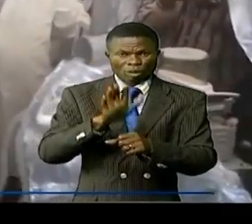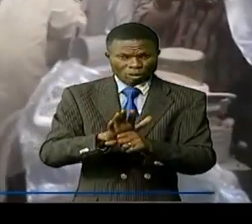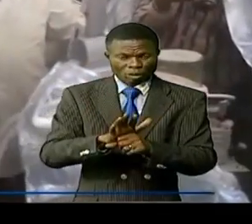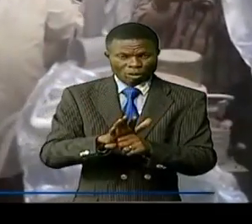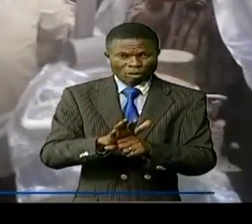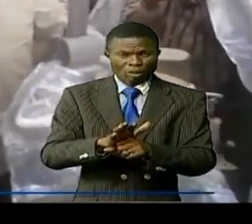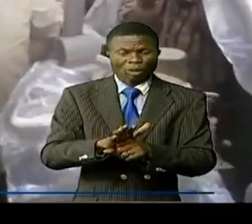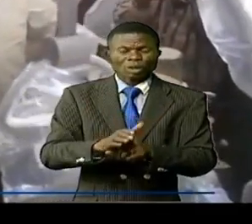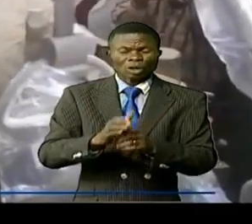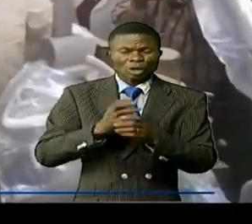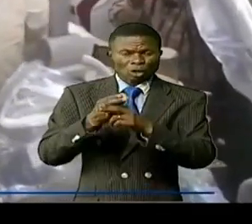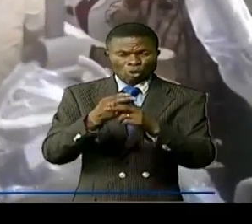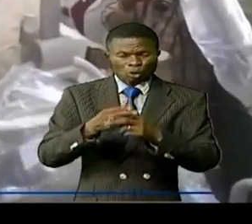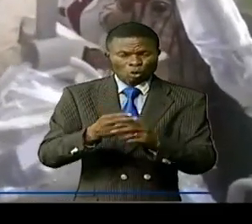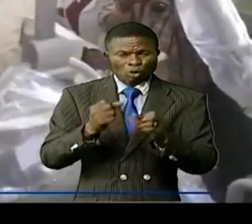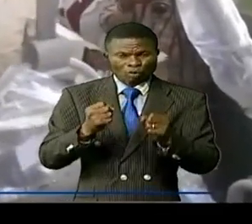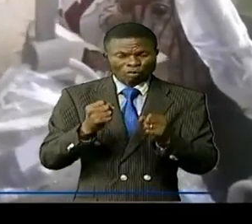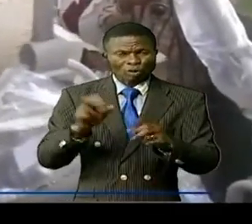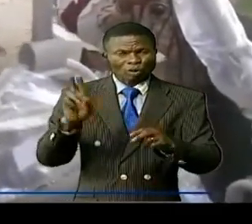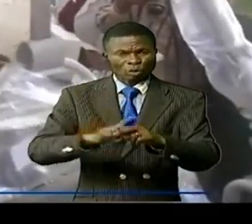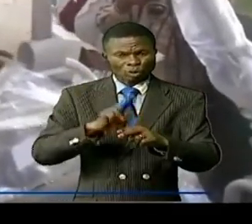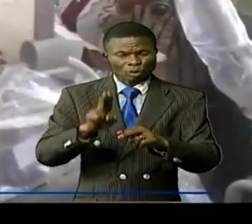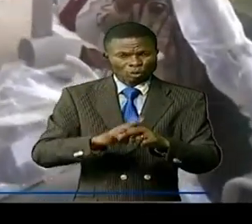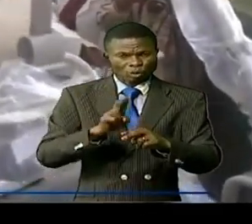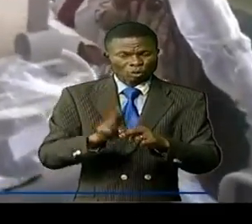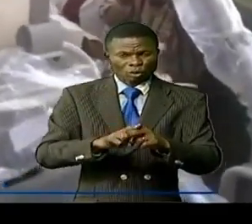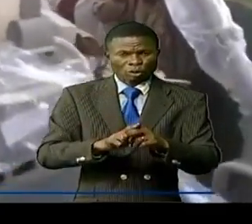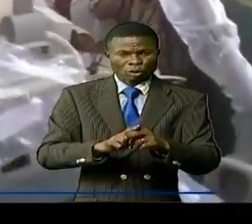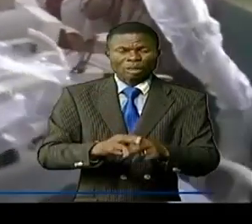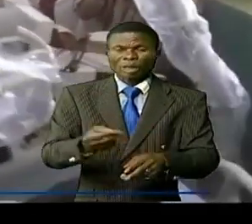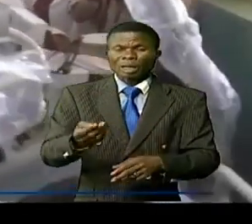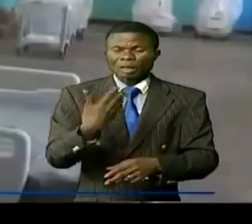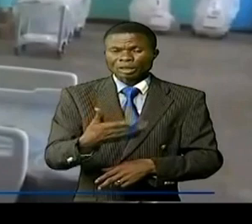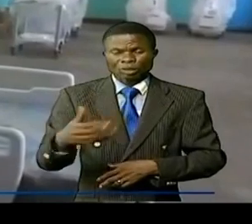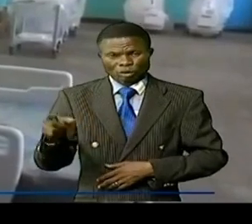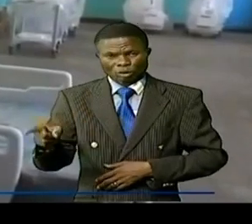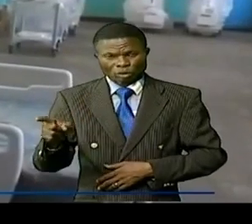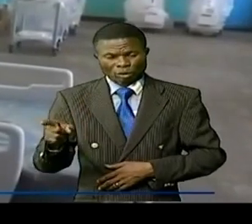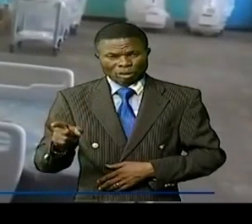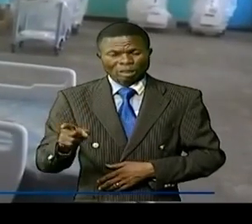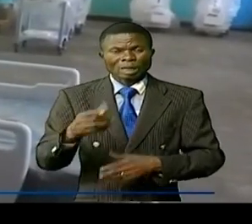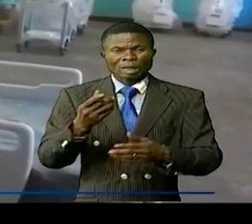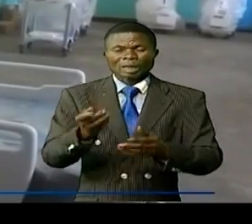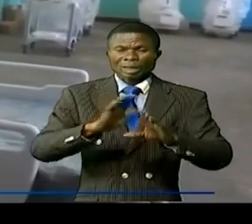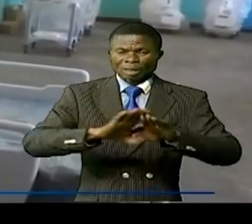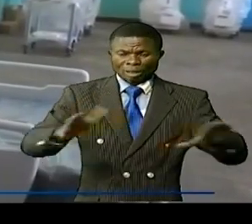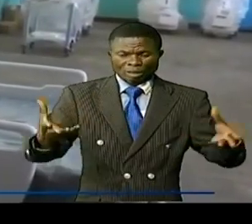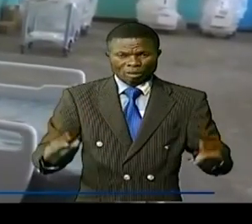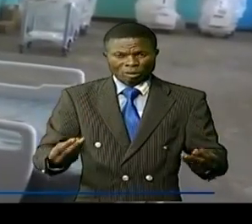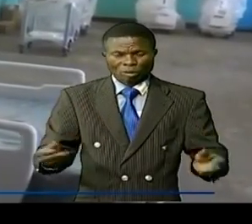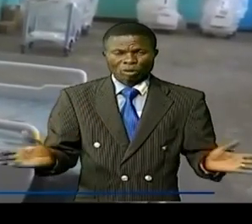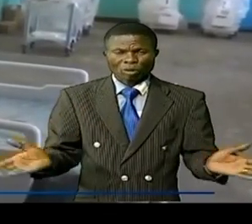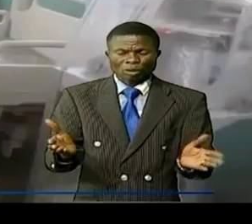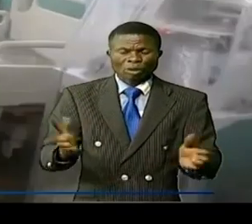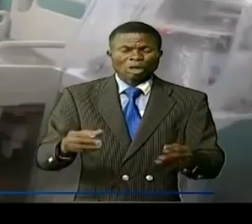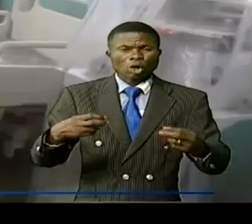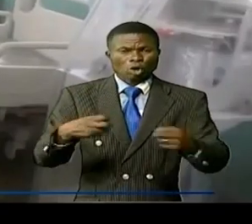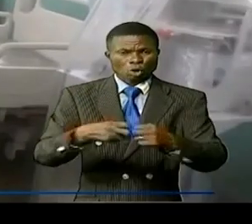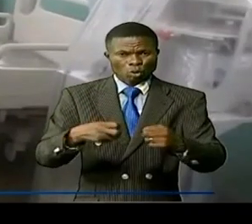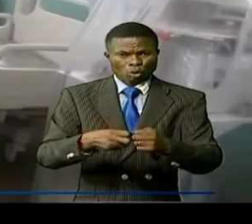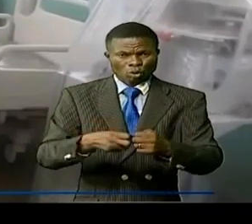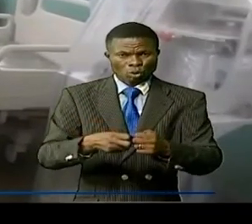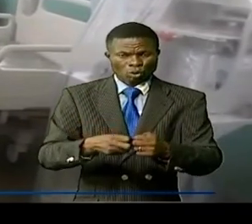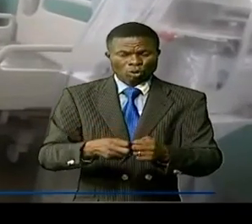très regardants quant à l'utilisation orthodoxe de ces matériels, constitués des lits de réanimation électrique,